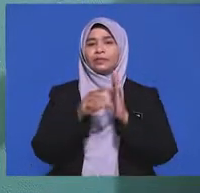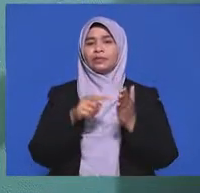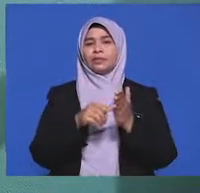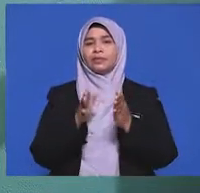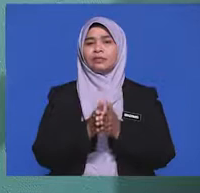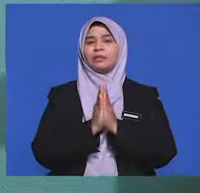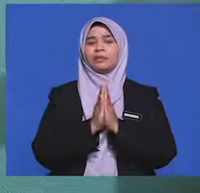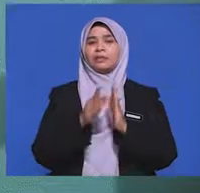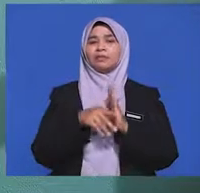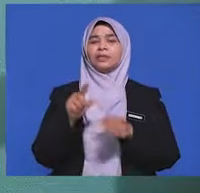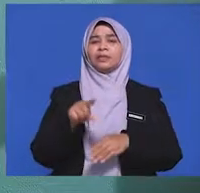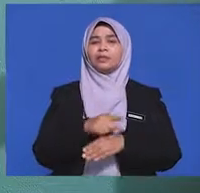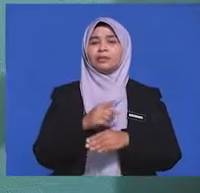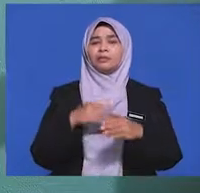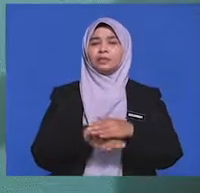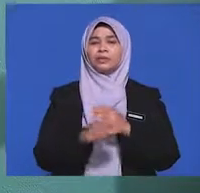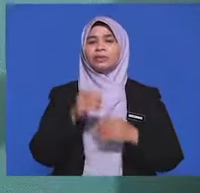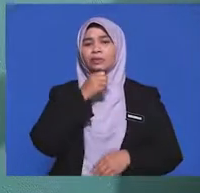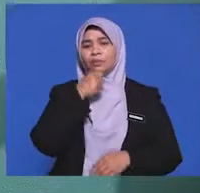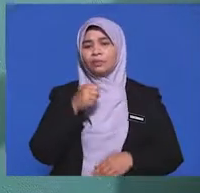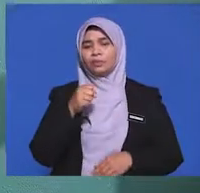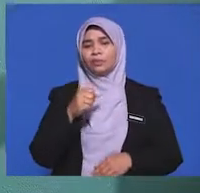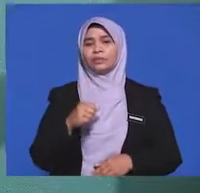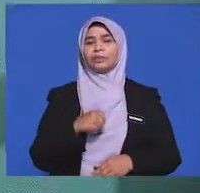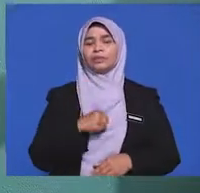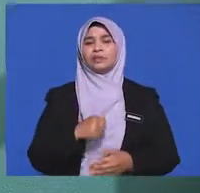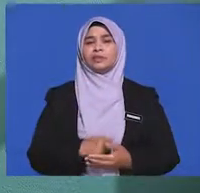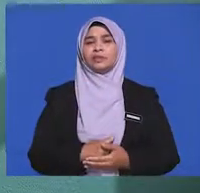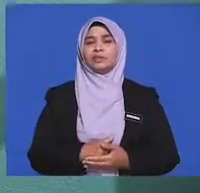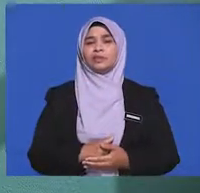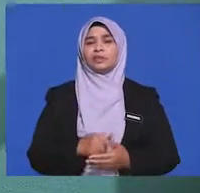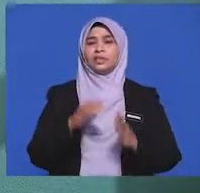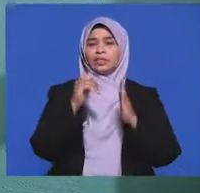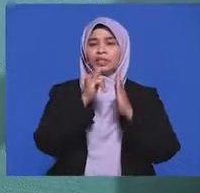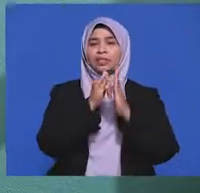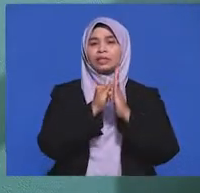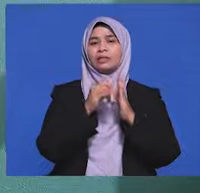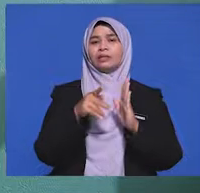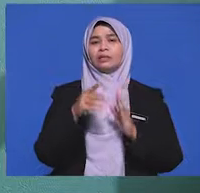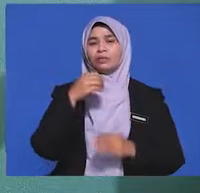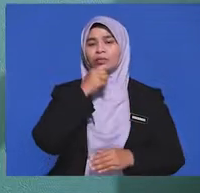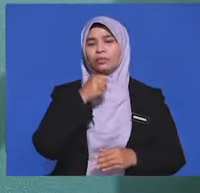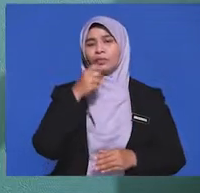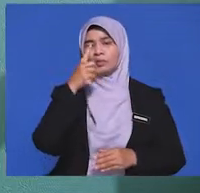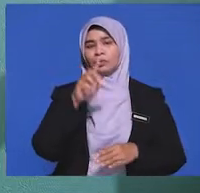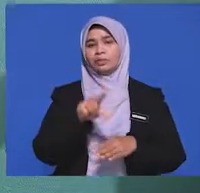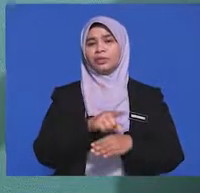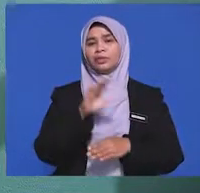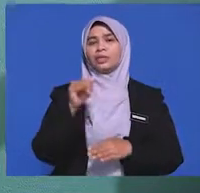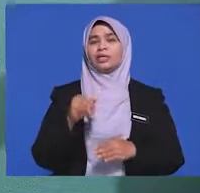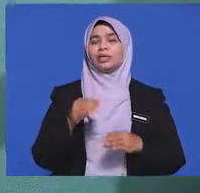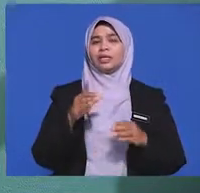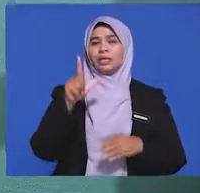alir bagi kawalan pilihan if. Contoh ini meminta pengguna memasukkan umur